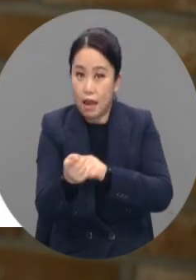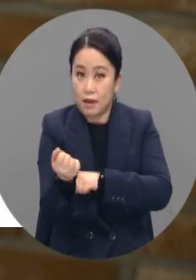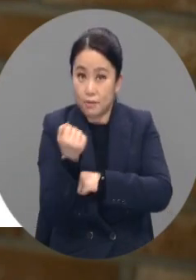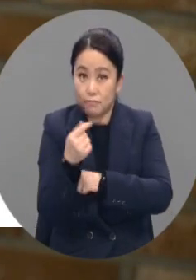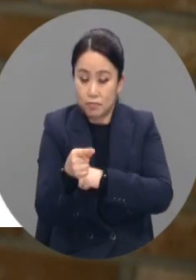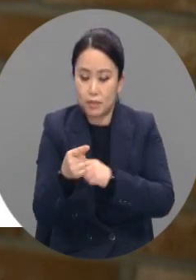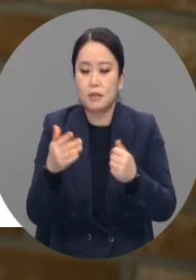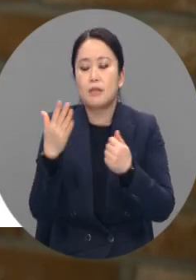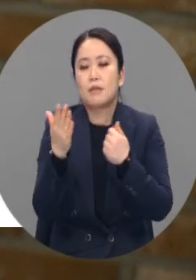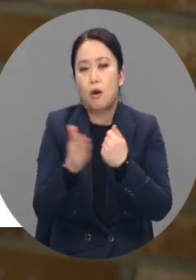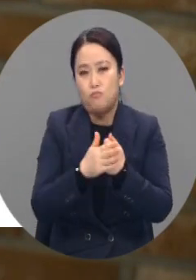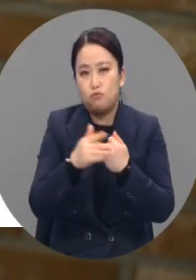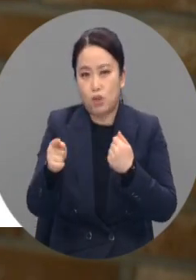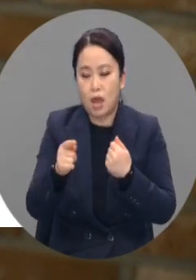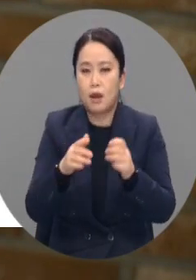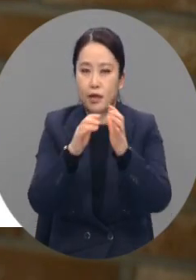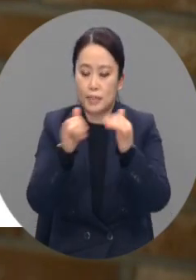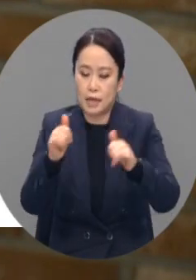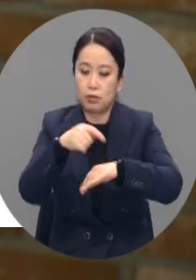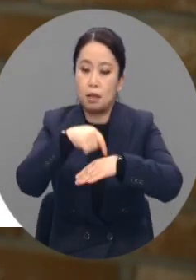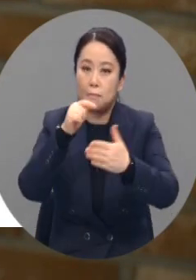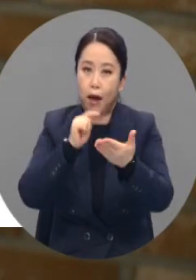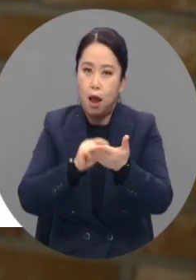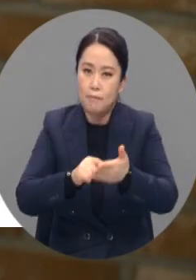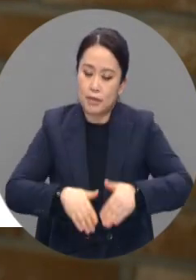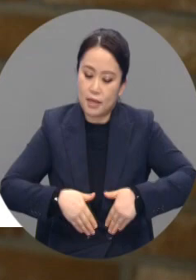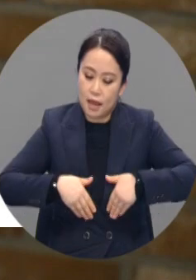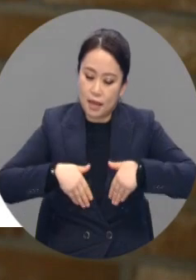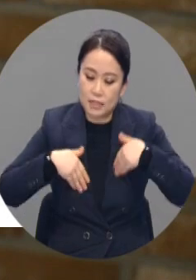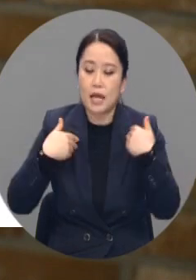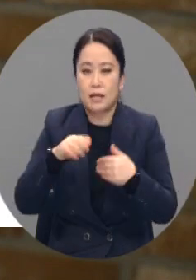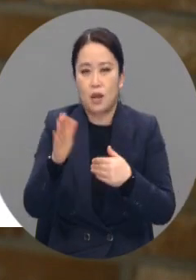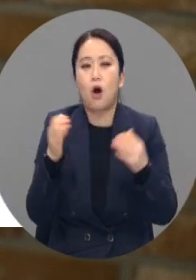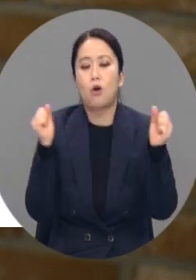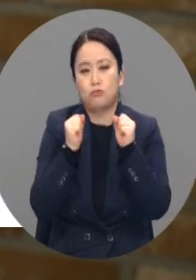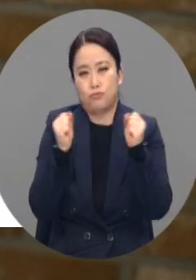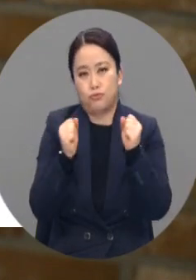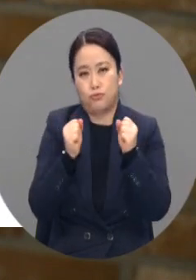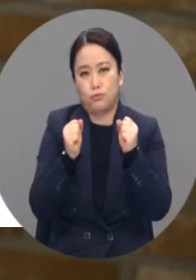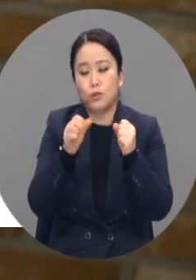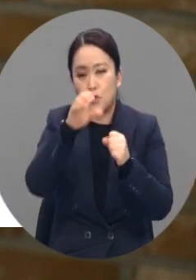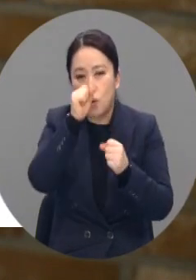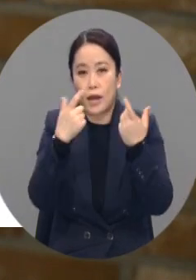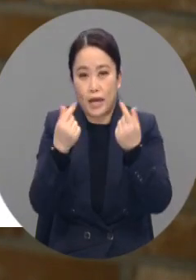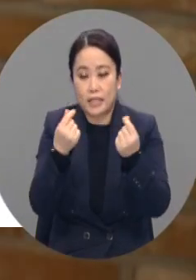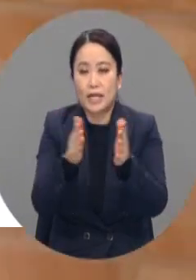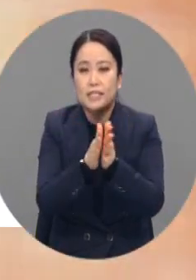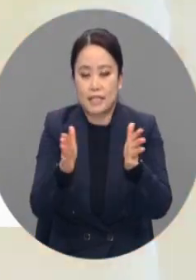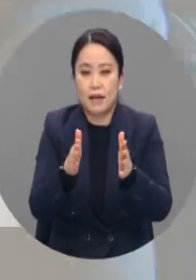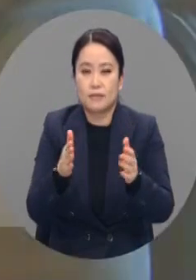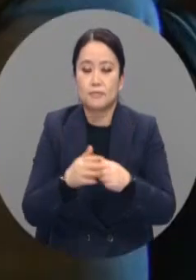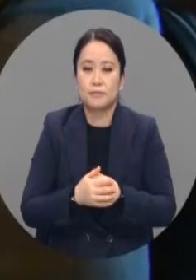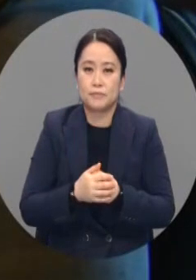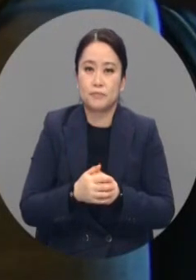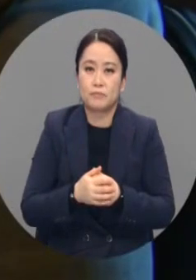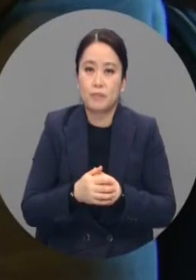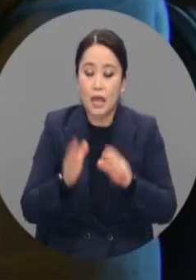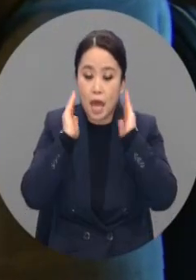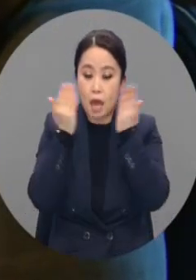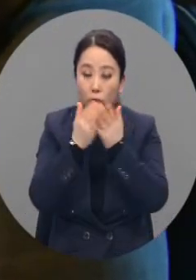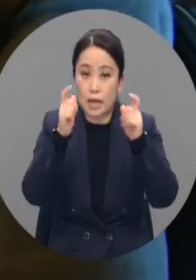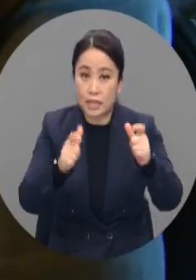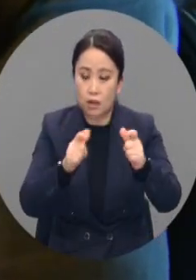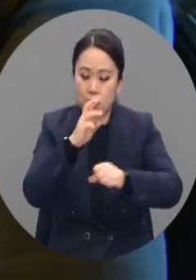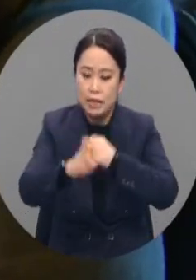때문에 사람들의 마음이 조금 이제 따뜻한 겨울이 됐으면 좋겠는 그런 마음으로 좀 시작을 했었던 것 같아요.